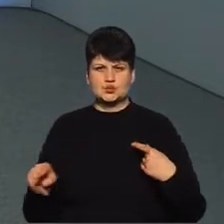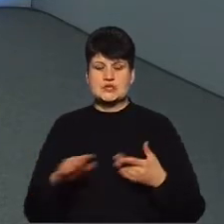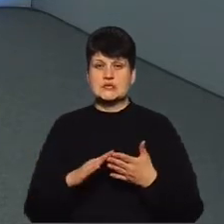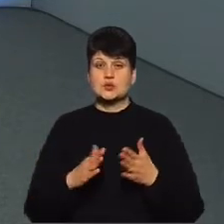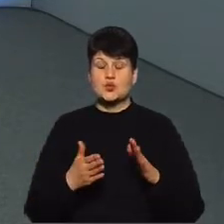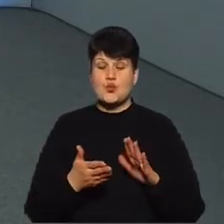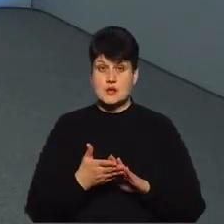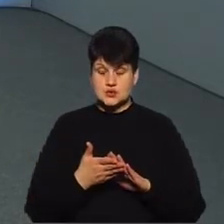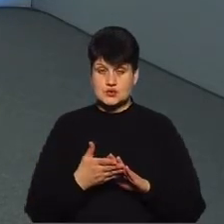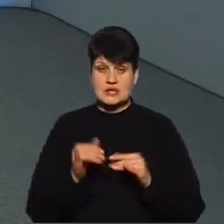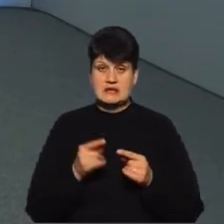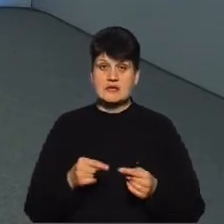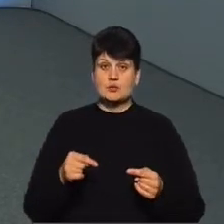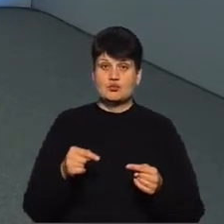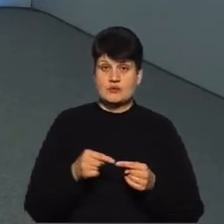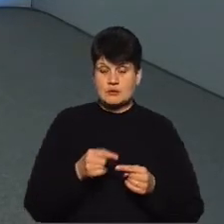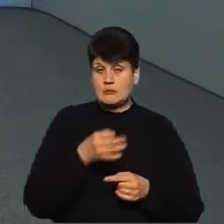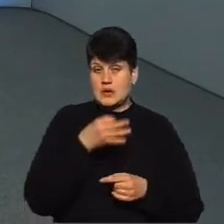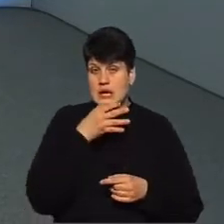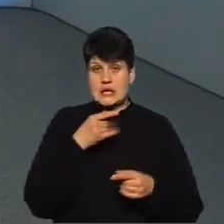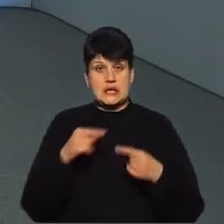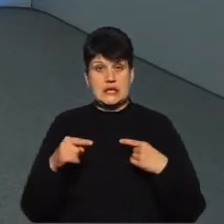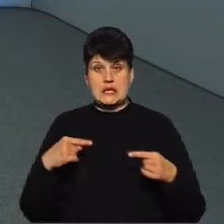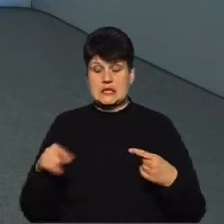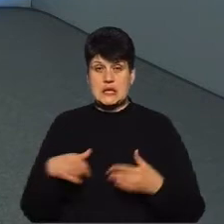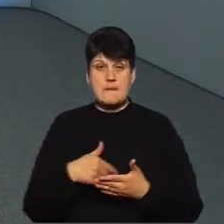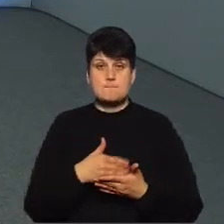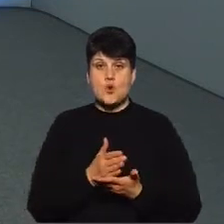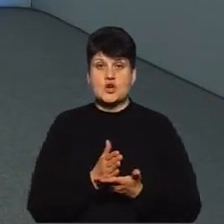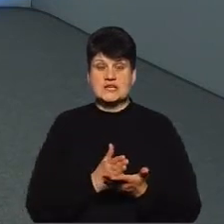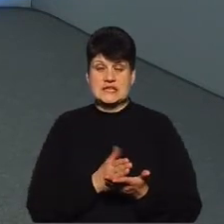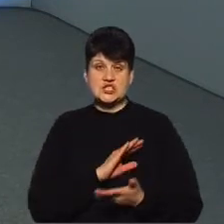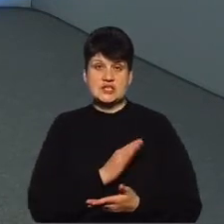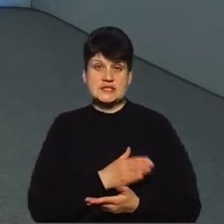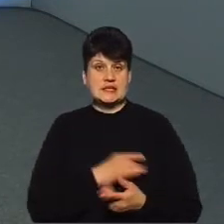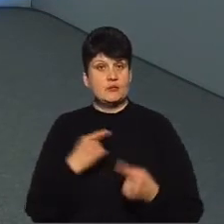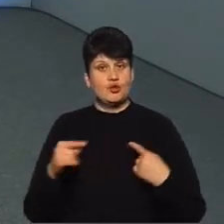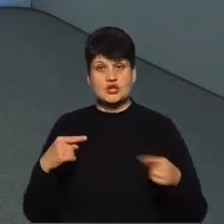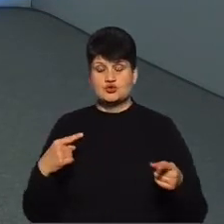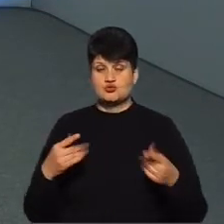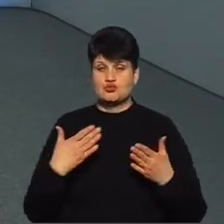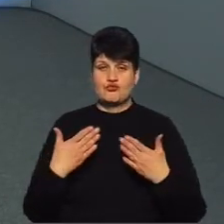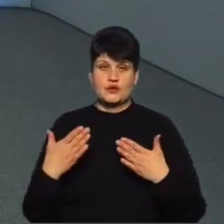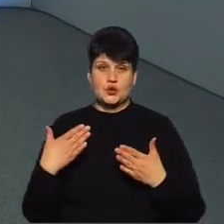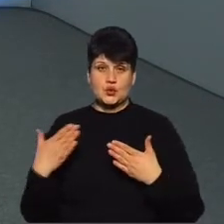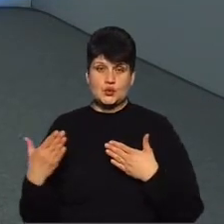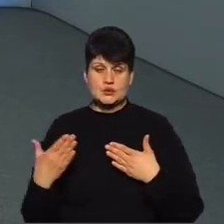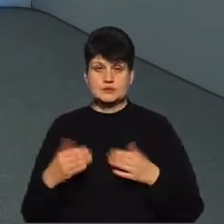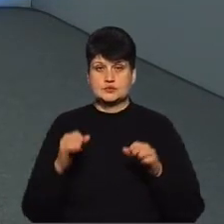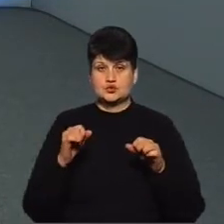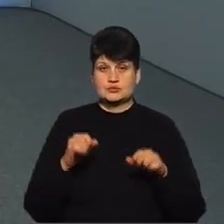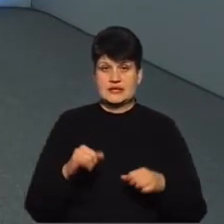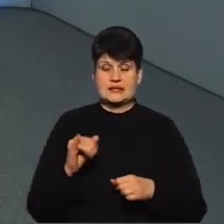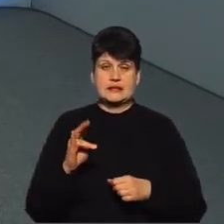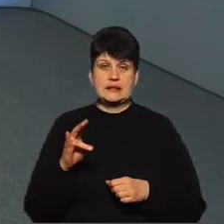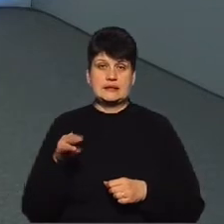відповідно, прихильники різних політичних сил по-іншому ставляться до потенційної інтервенції.